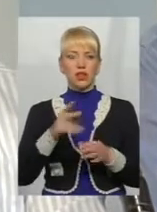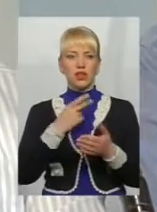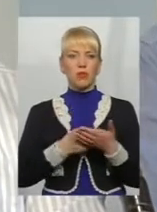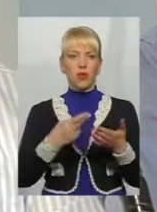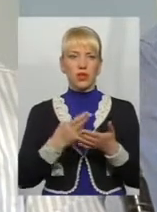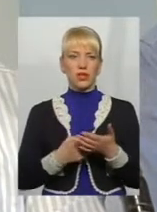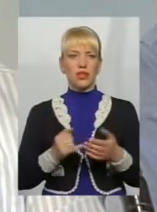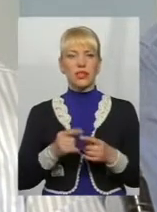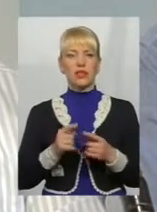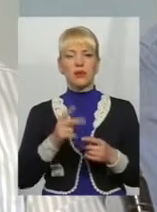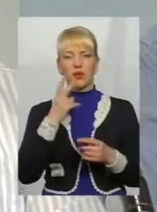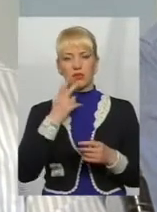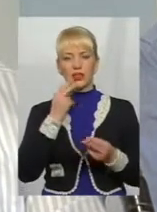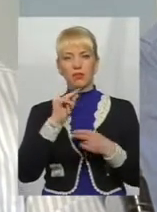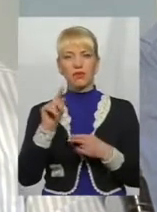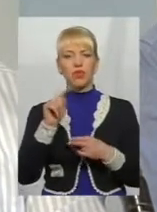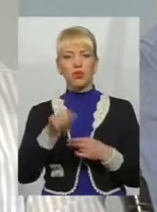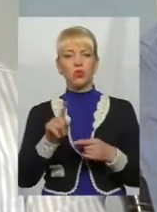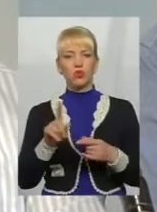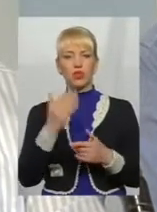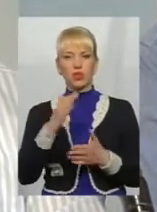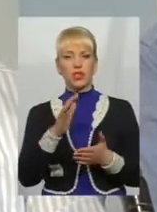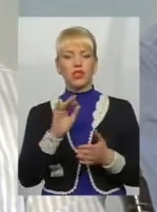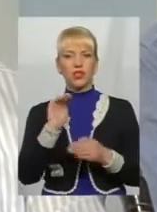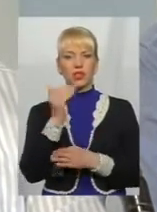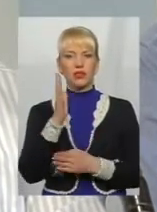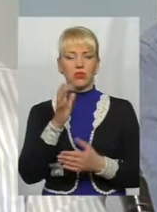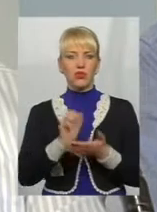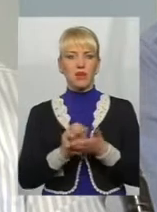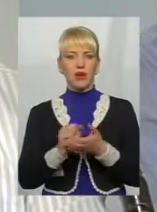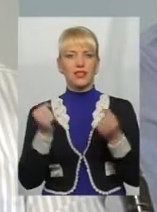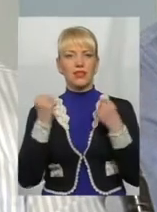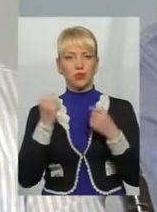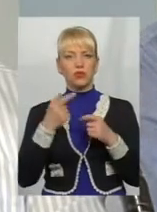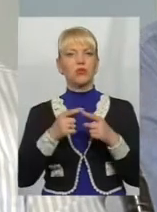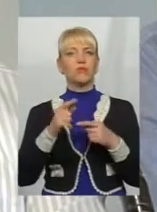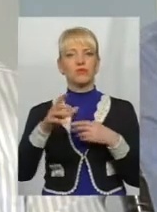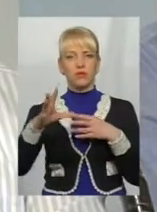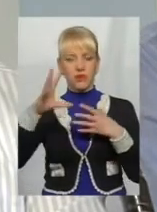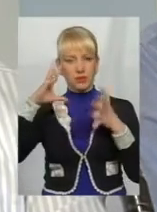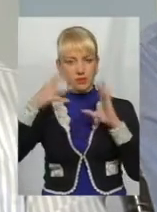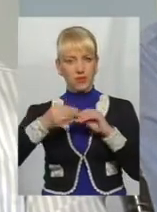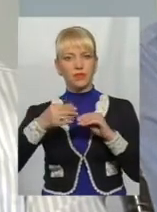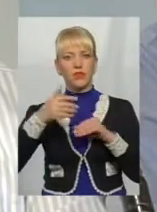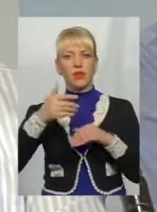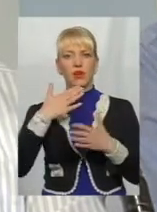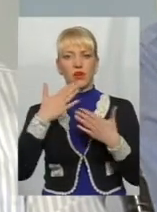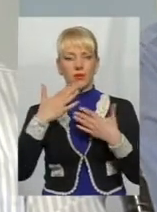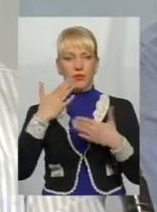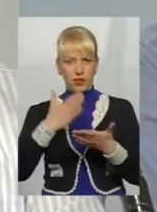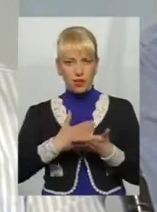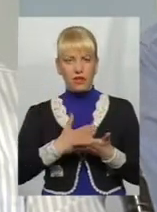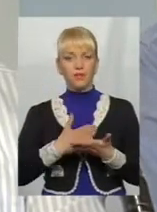і показати переваги того, що їхня дитина буде займатися спортом. Розуміння в цьому плані є. Але я думаю, що якщо